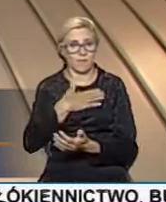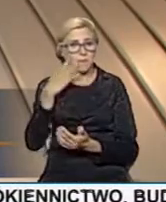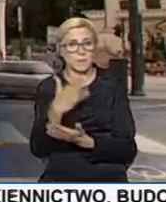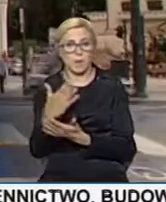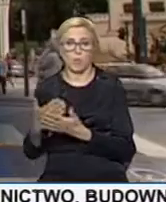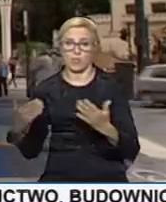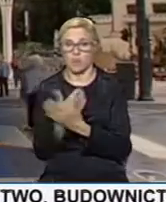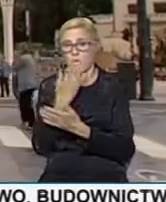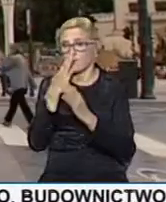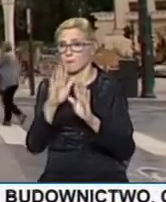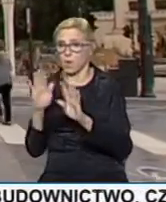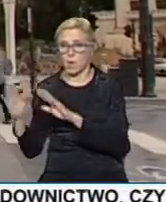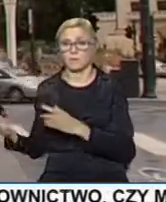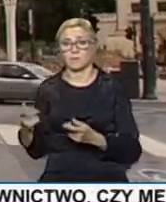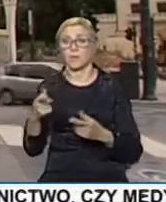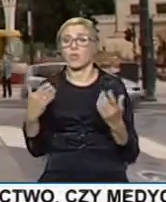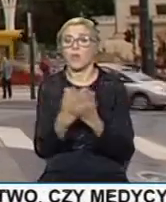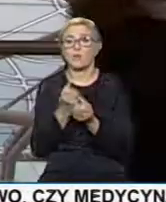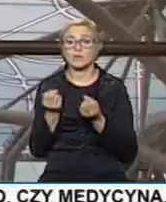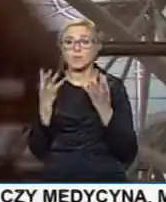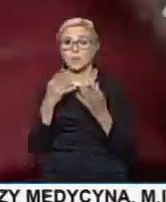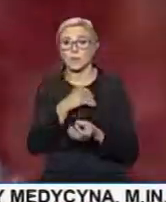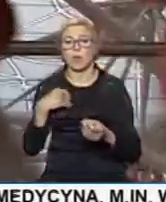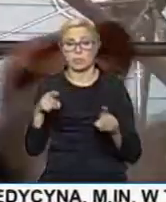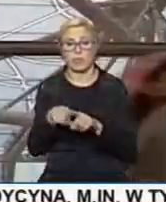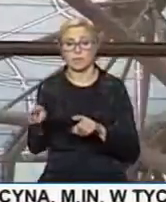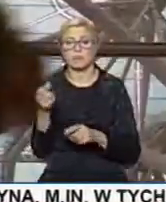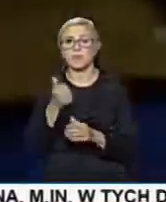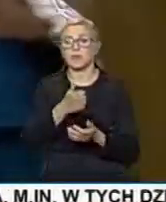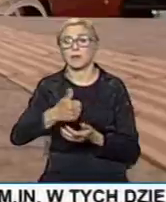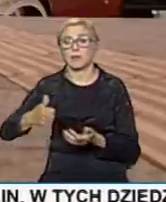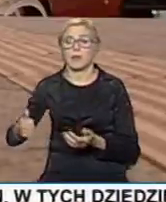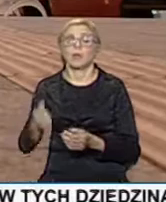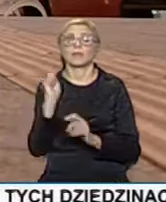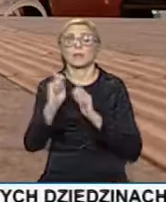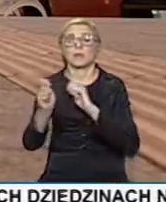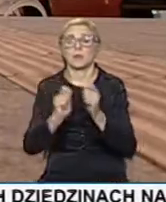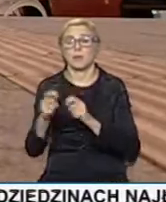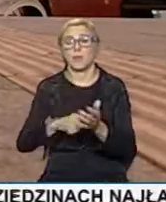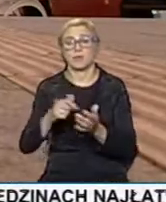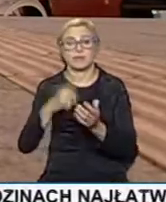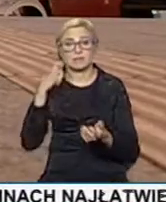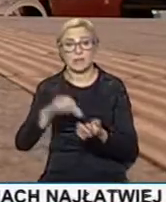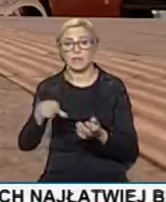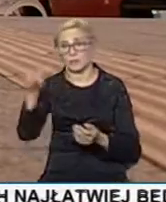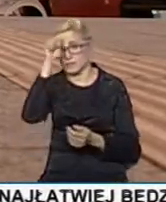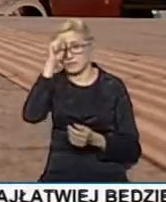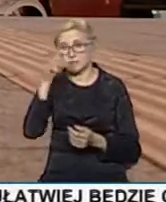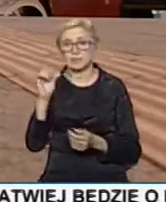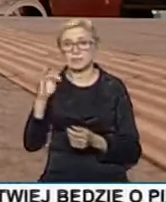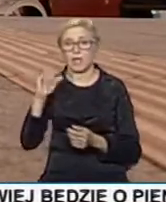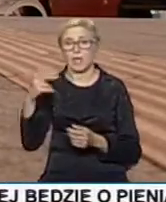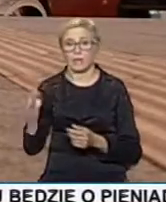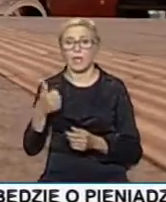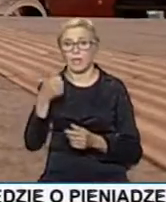nowe pokazy. O tytuł nowego cudu Polski walczy też dworzec tramwajowy Piotrkowska Centrum, przez łodzian nazwany stajnią